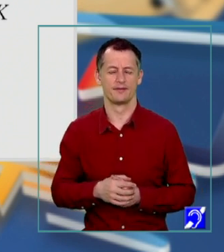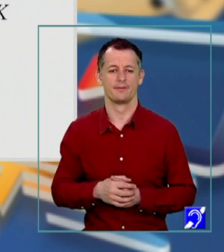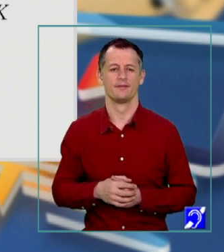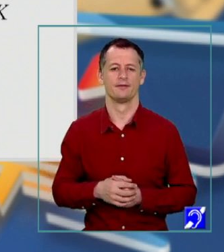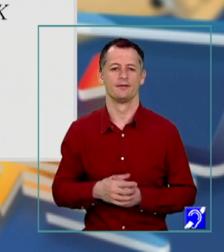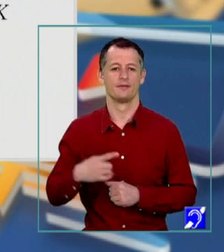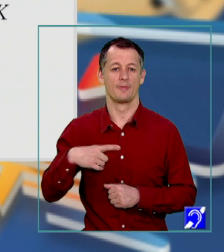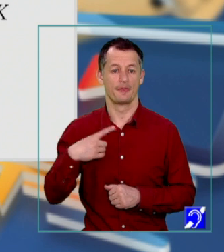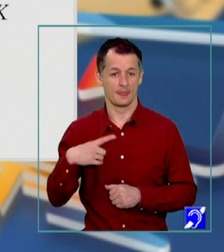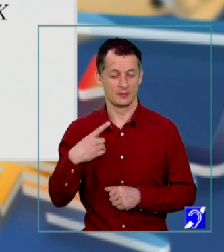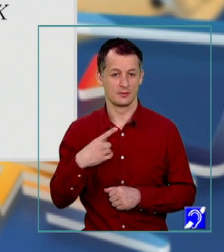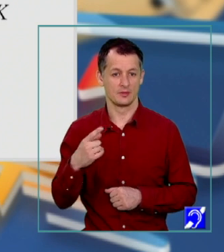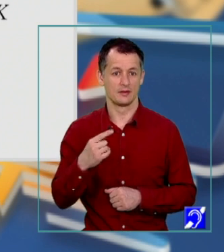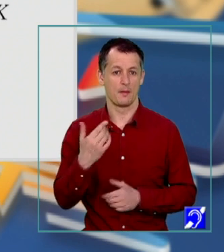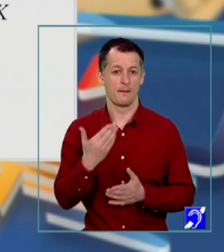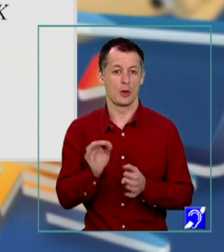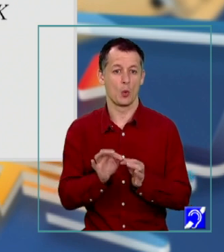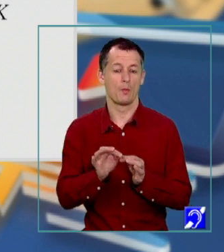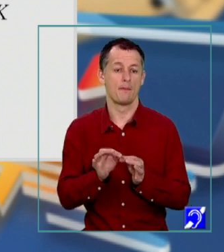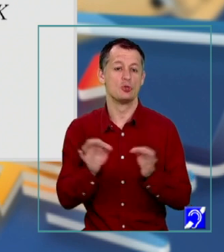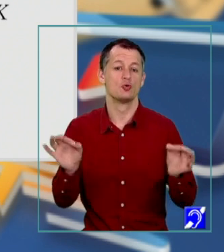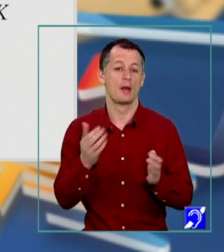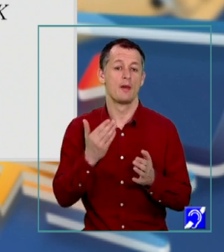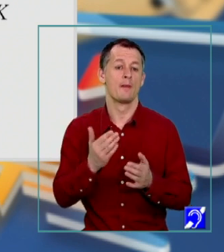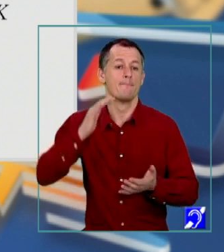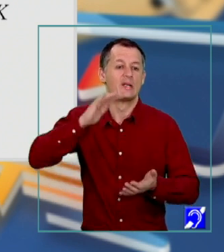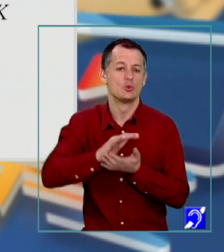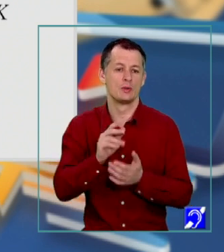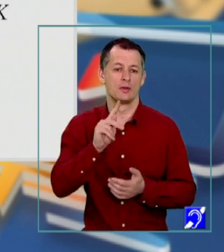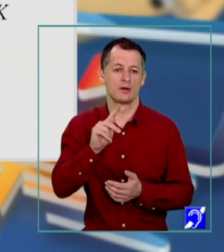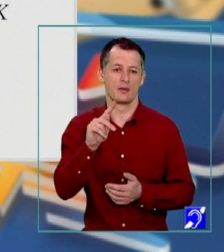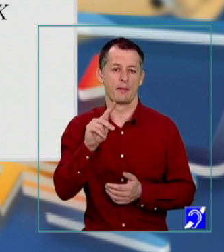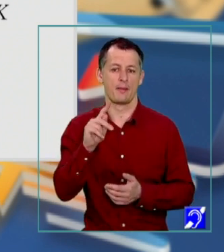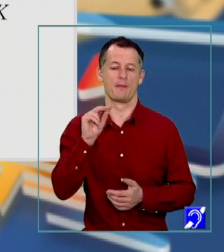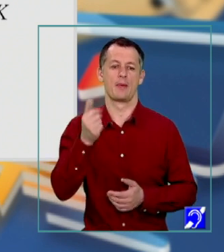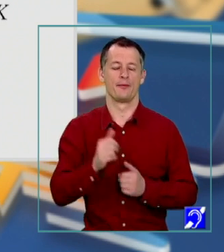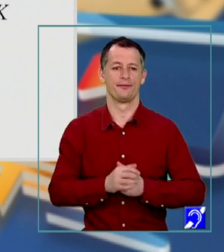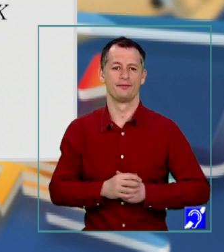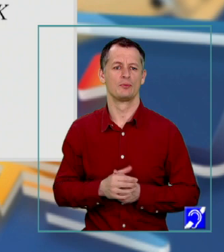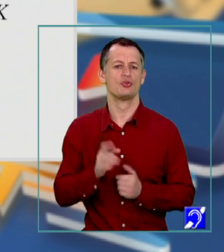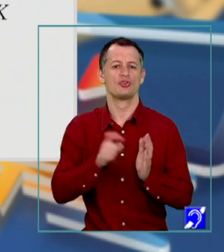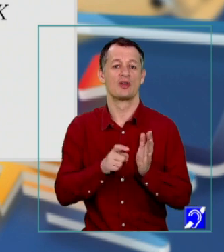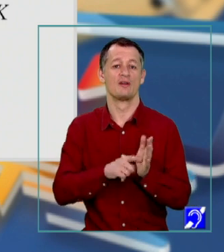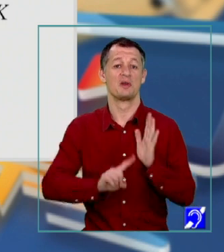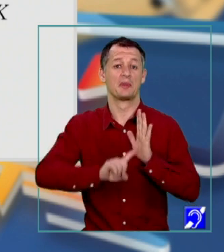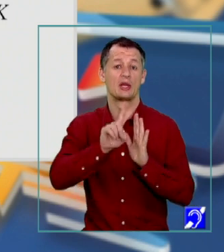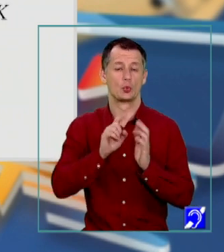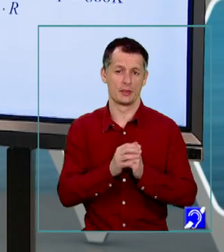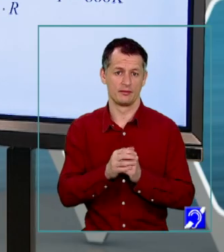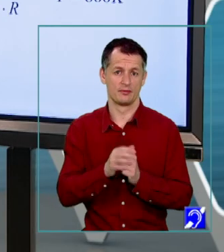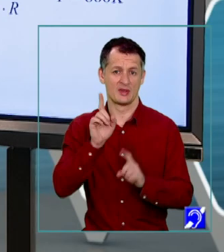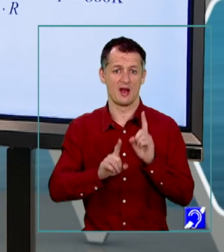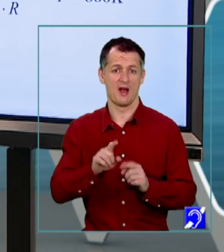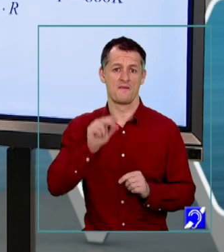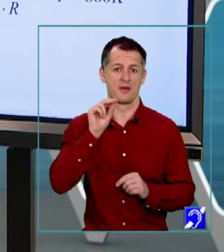este unitate pentru măsurarea presiunii. Ce se cere? Temperatura. În cazul în care avem